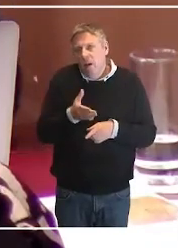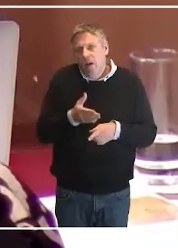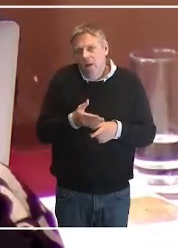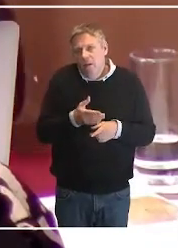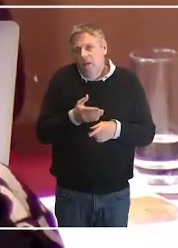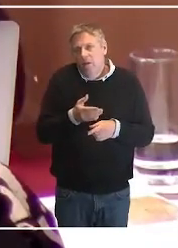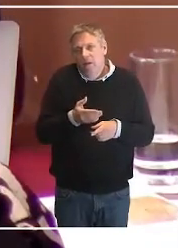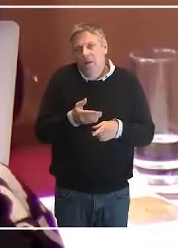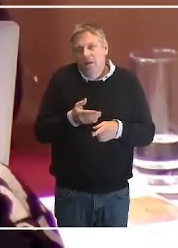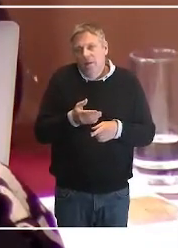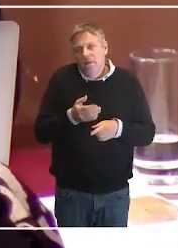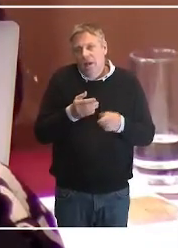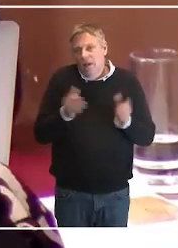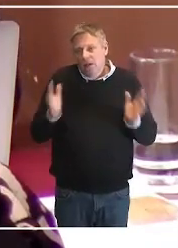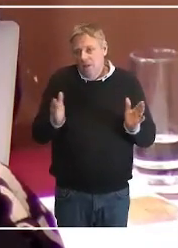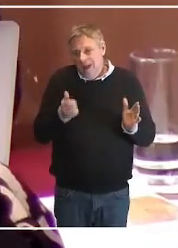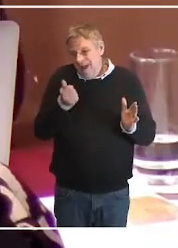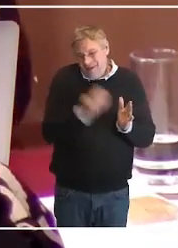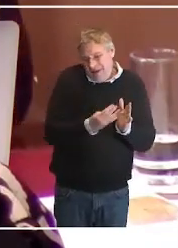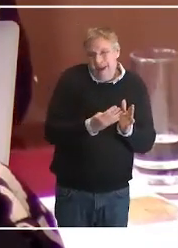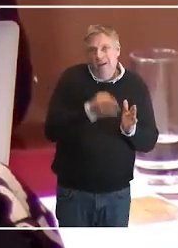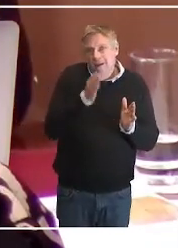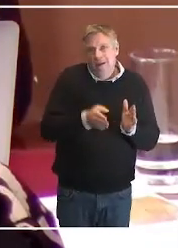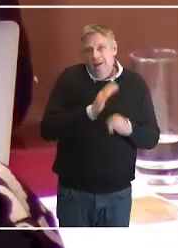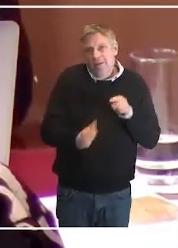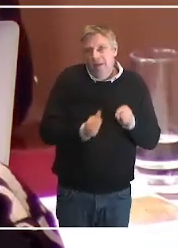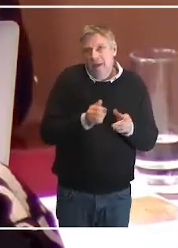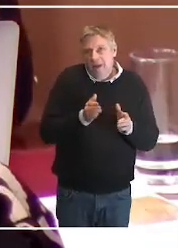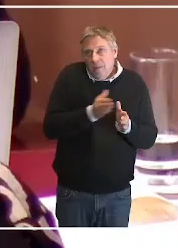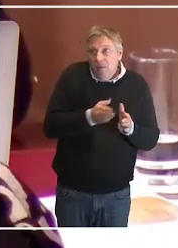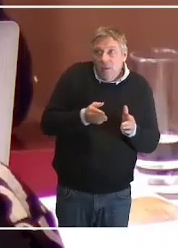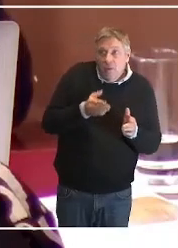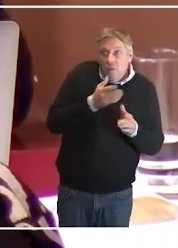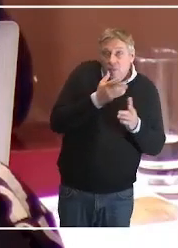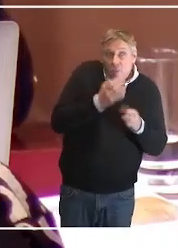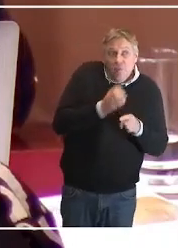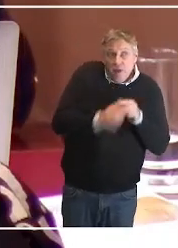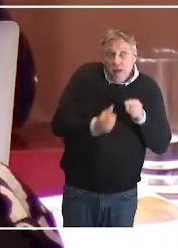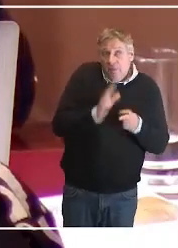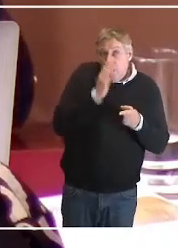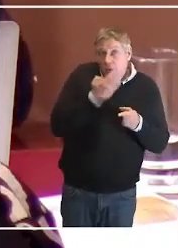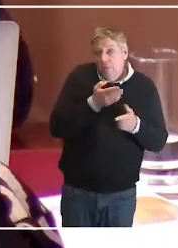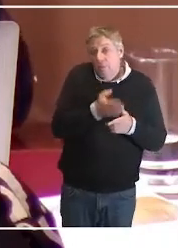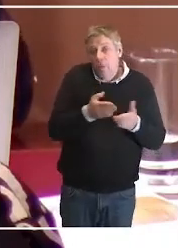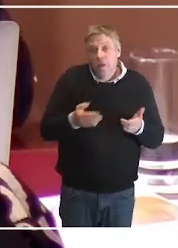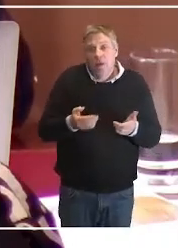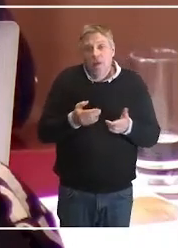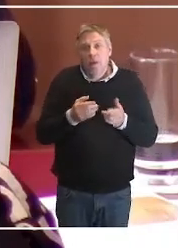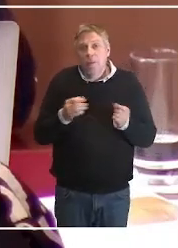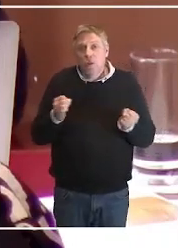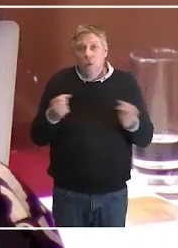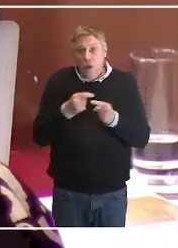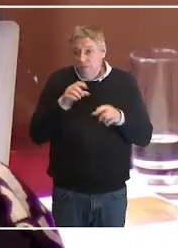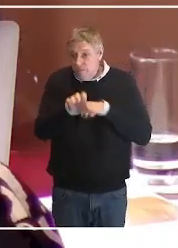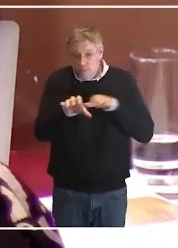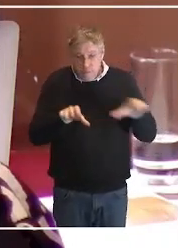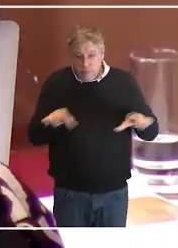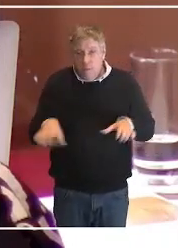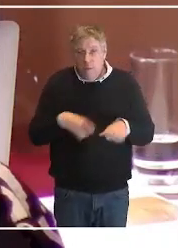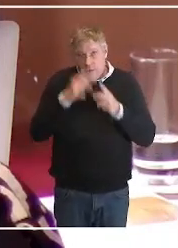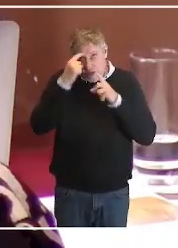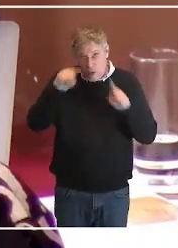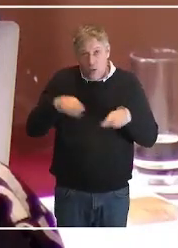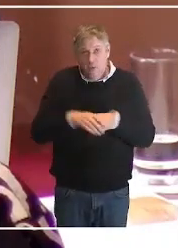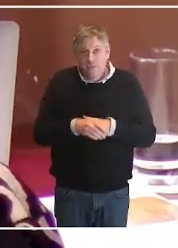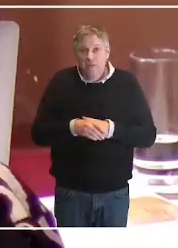puisque ce que vous avez dit que vous ferez n'est pas forcément ce qu'il faut faire. Donc tant mieux. Et enfin, dernier point sur les priorités géographiques. Je suis pas du tout d'accord avec vous. Vous venez de nous expliquer que vous